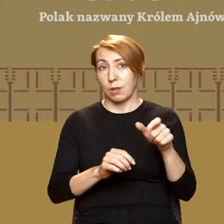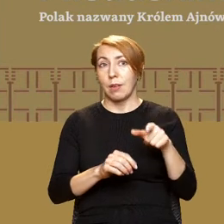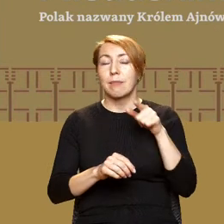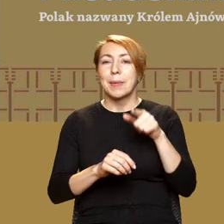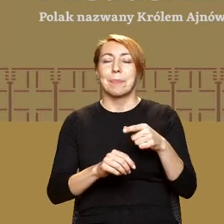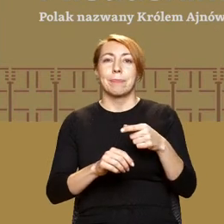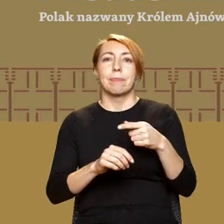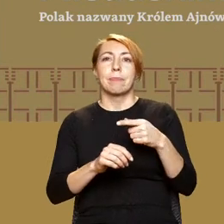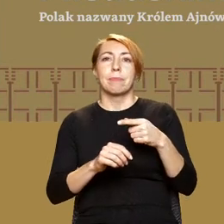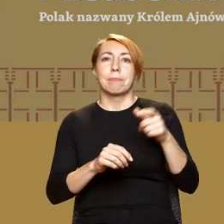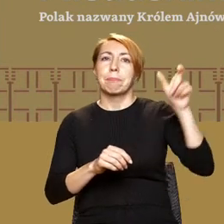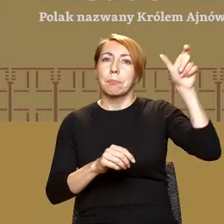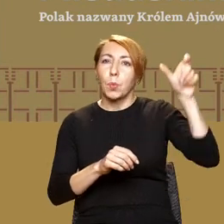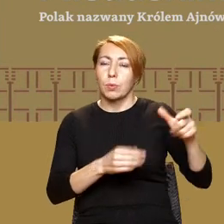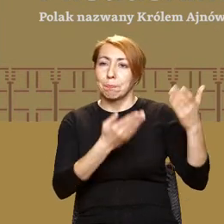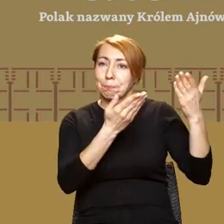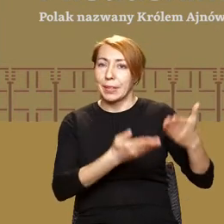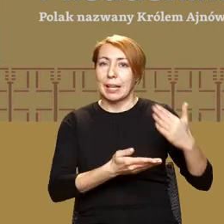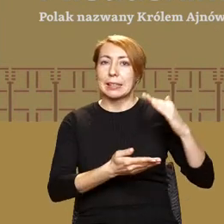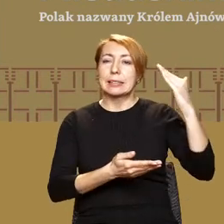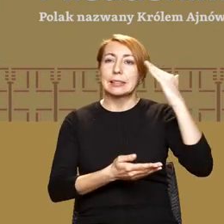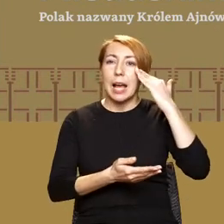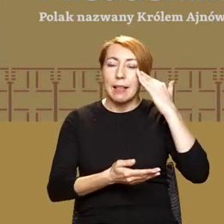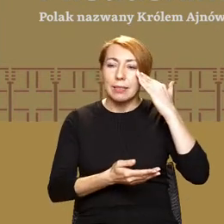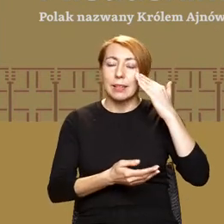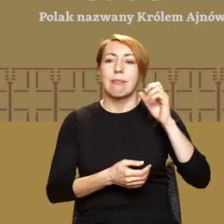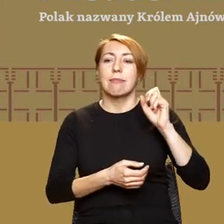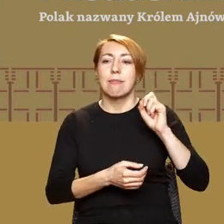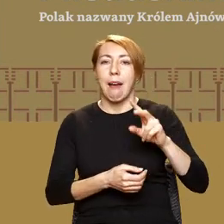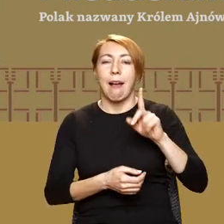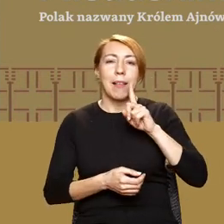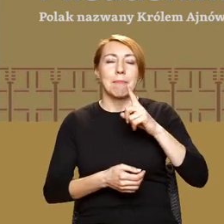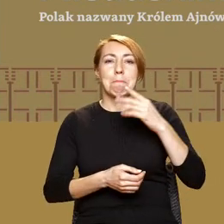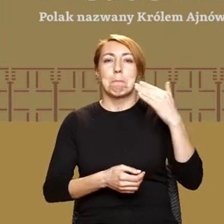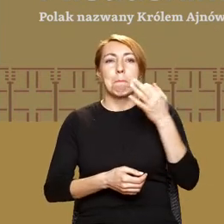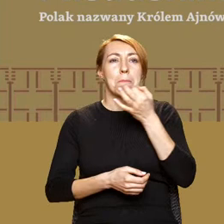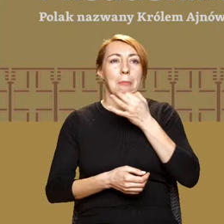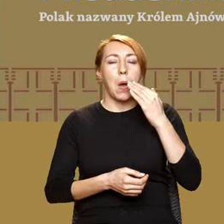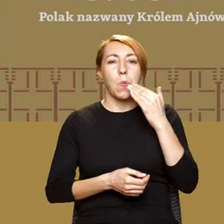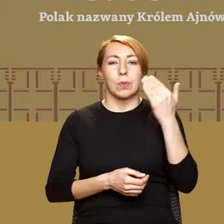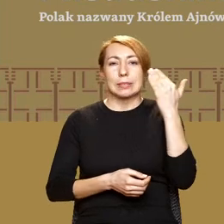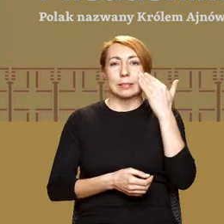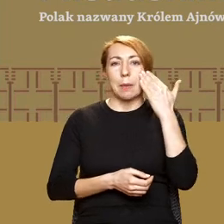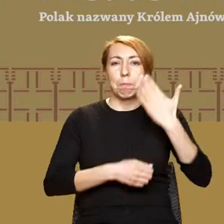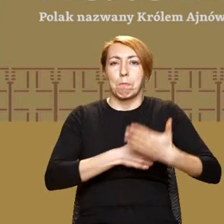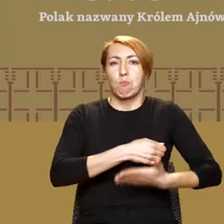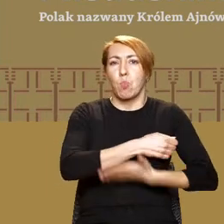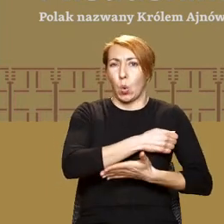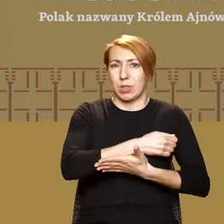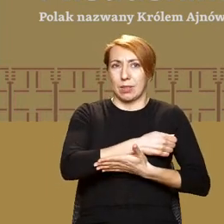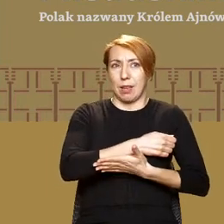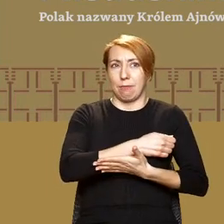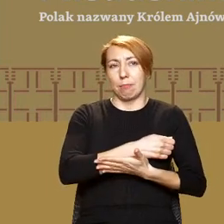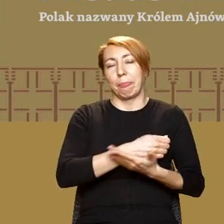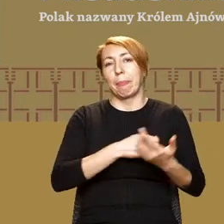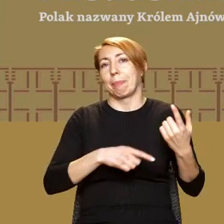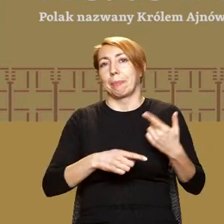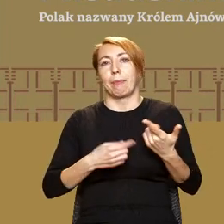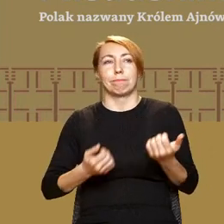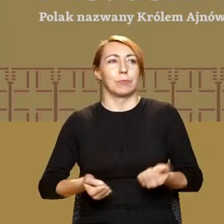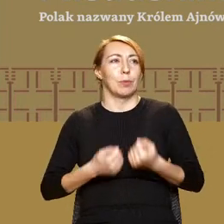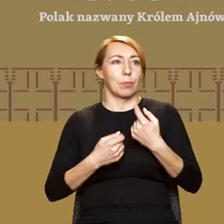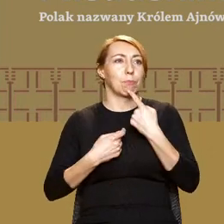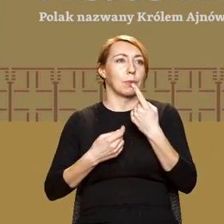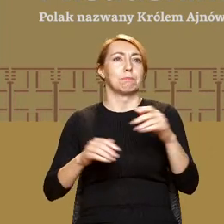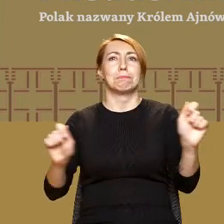postać ta jest znana, ale za mało jest znana u podstaw. I tutaj nie mam do kogo apelować, ale myślę,